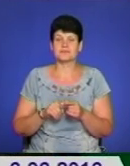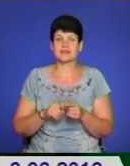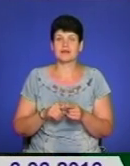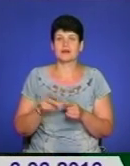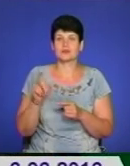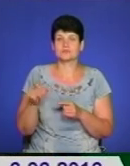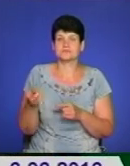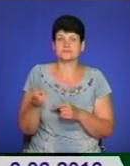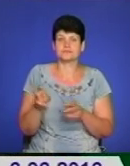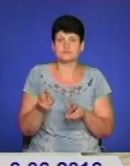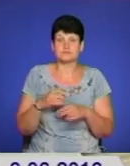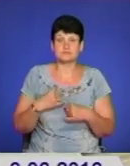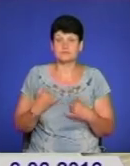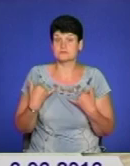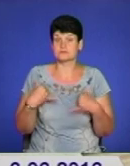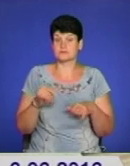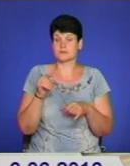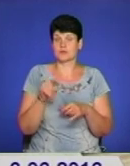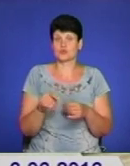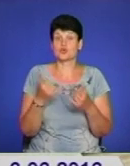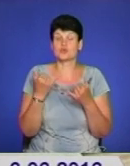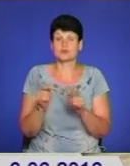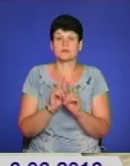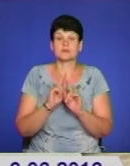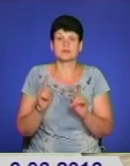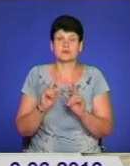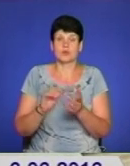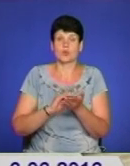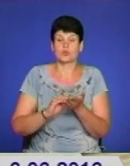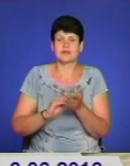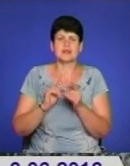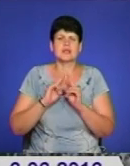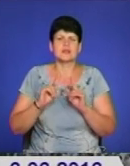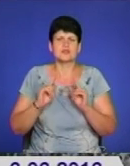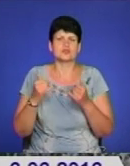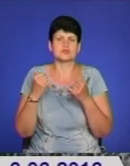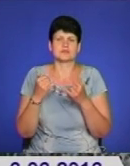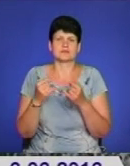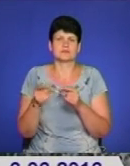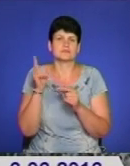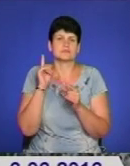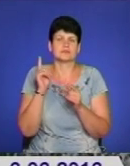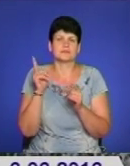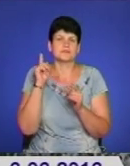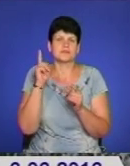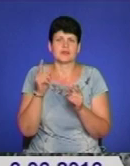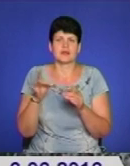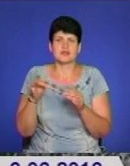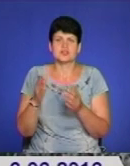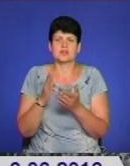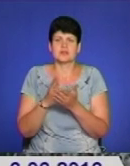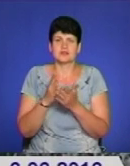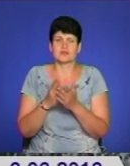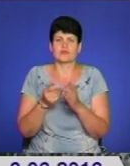були шоковані тим, що сьогодні ексклюзивні рукописи та інші раритетні речі Ігоря Герети знаходяться у